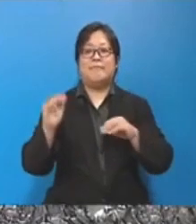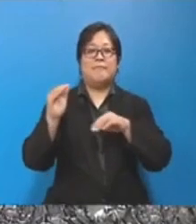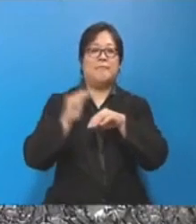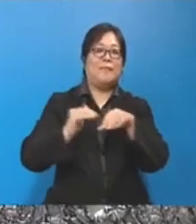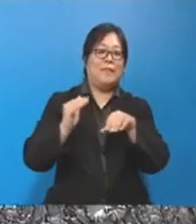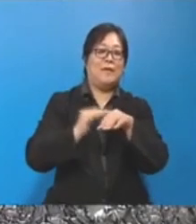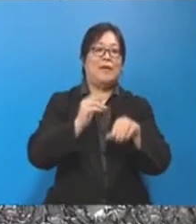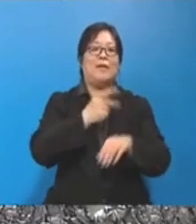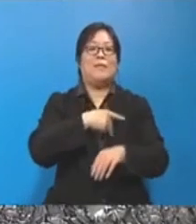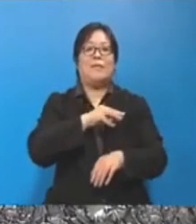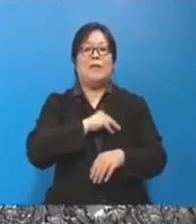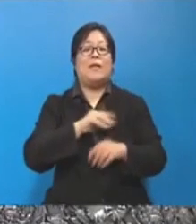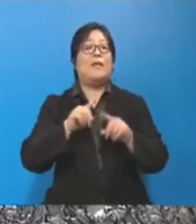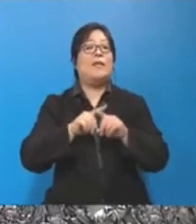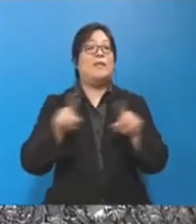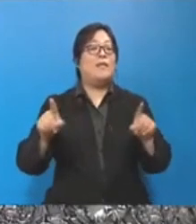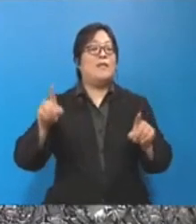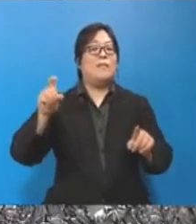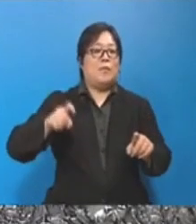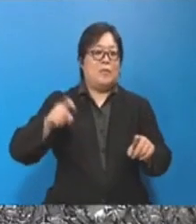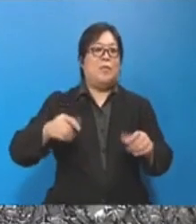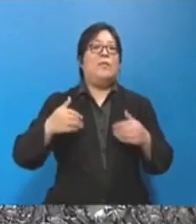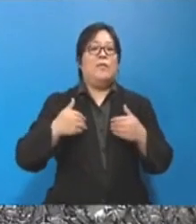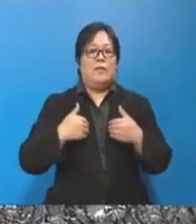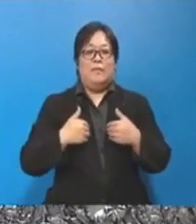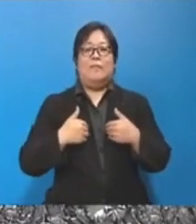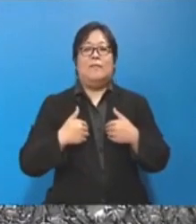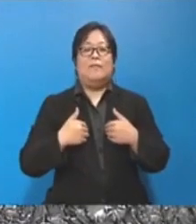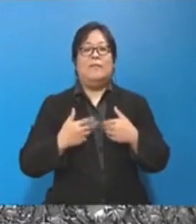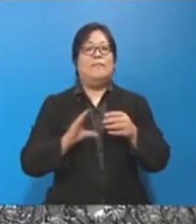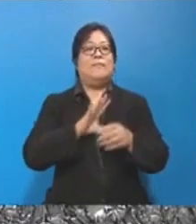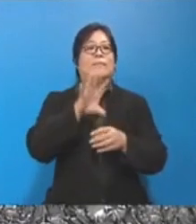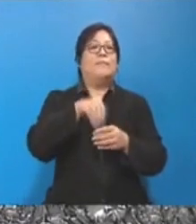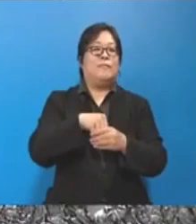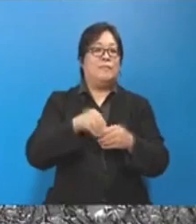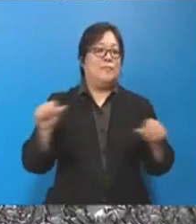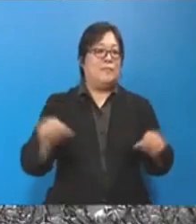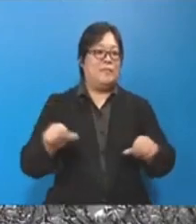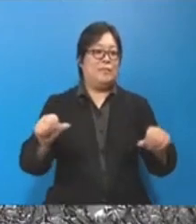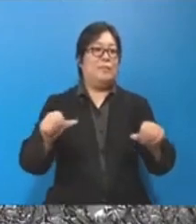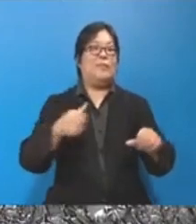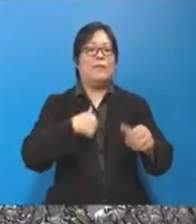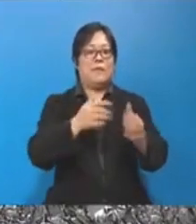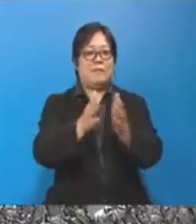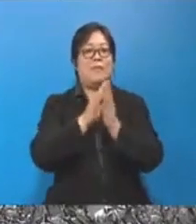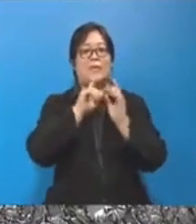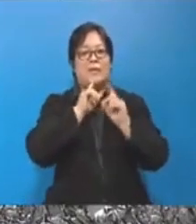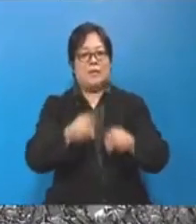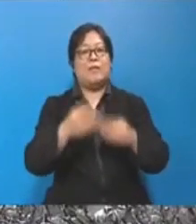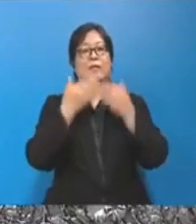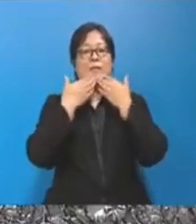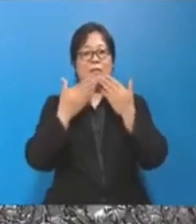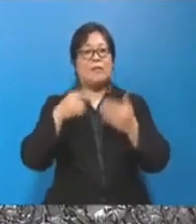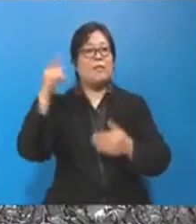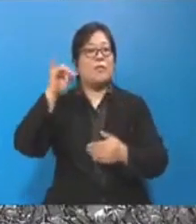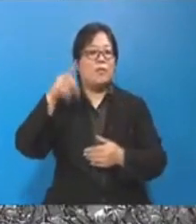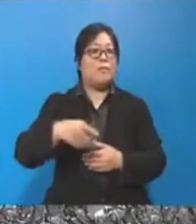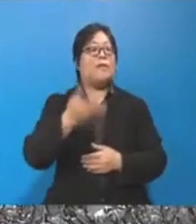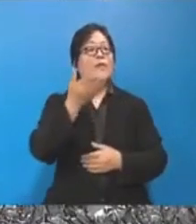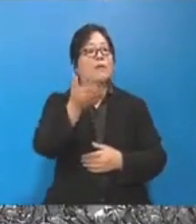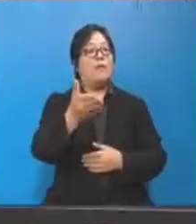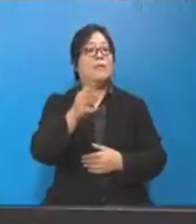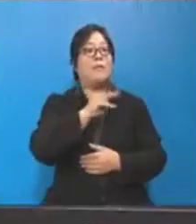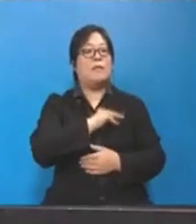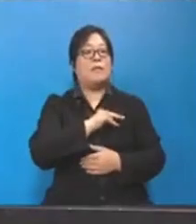dipanggil oleh Kementerian tapi perlu ada penyipatan lebih aktif saya pohon jawaban cuma kasih tuh